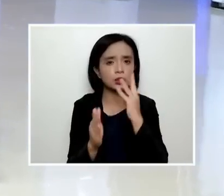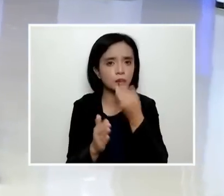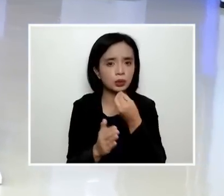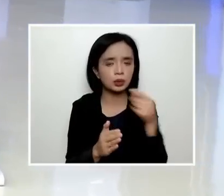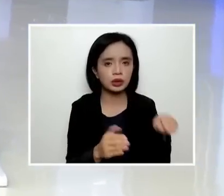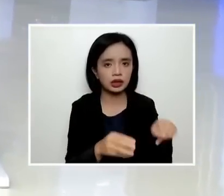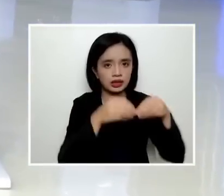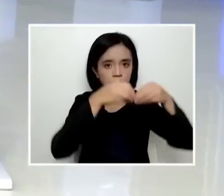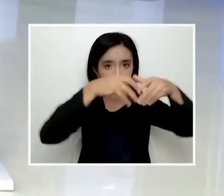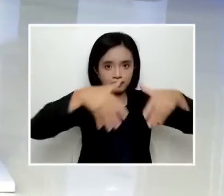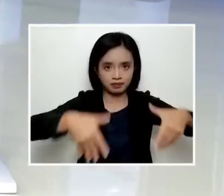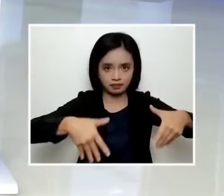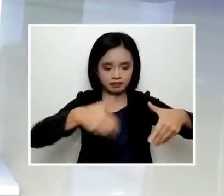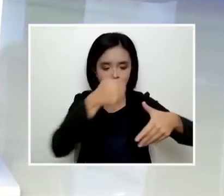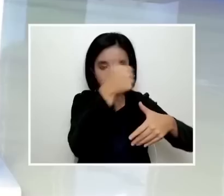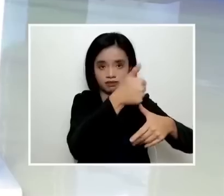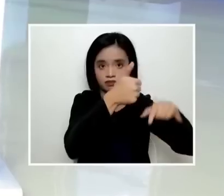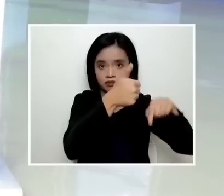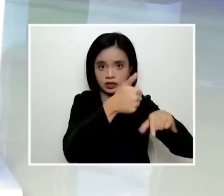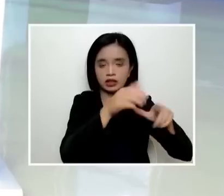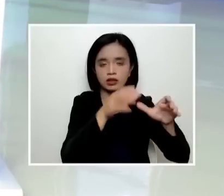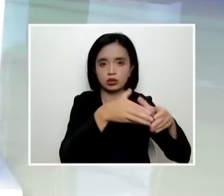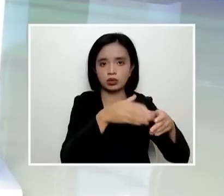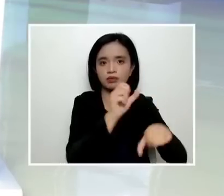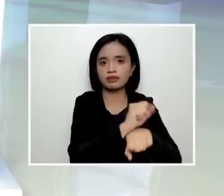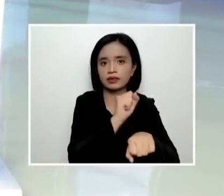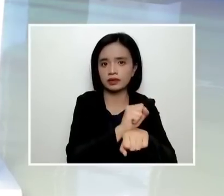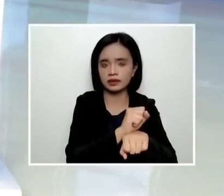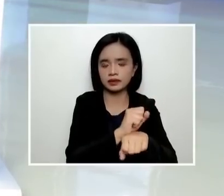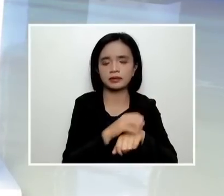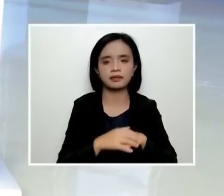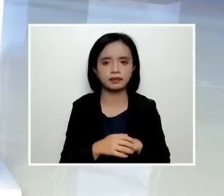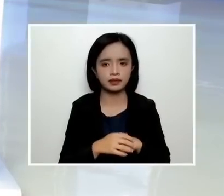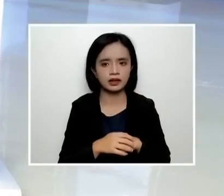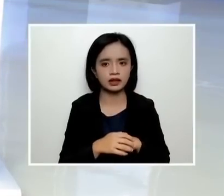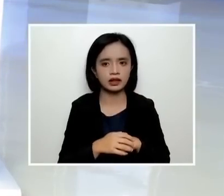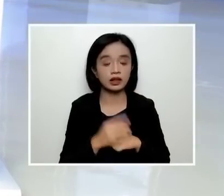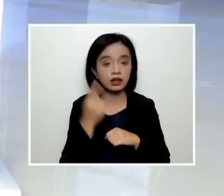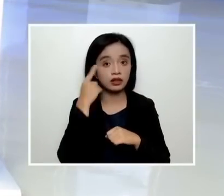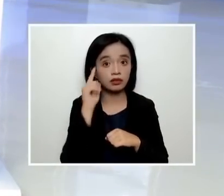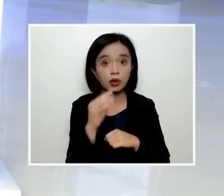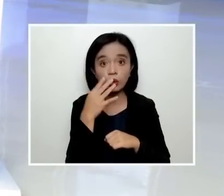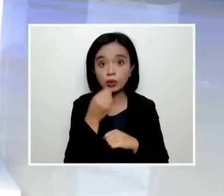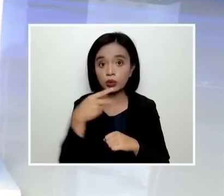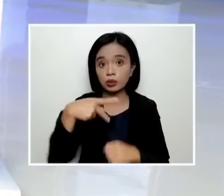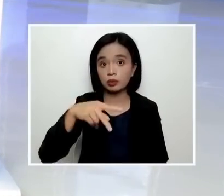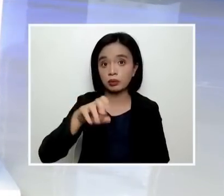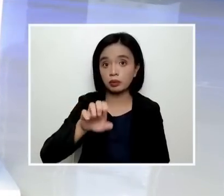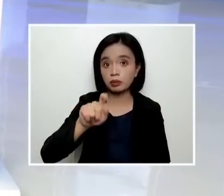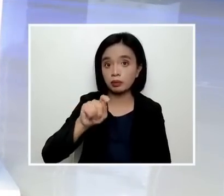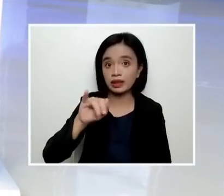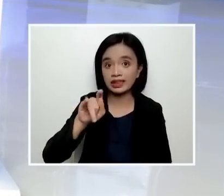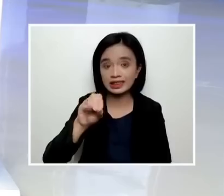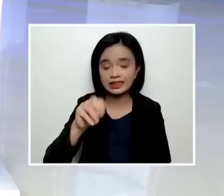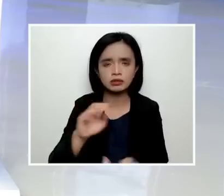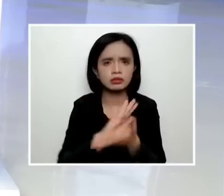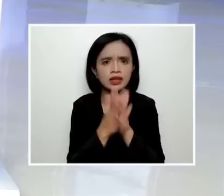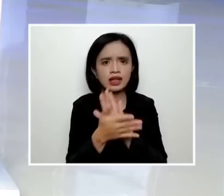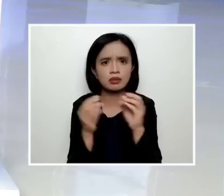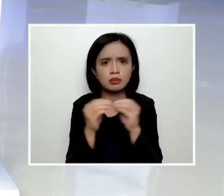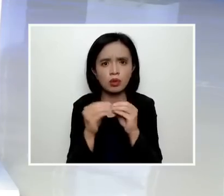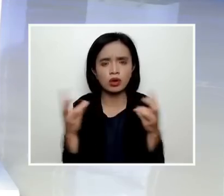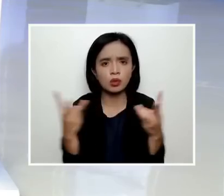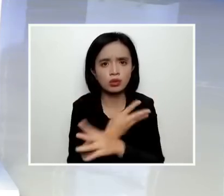group ng labor unions at mga manggagawa. At para sa mga petitioner, lumalala pa ang krisis na dulot